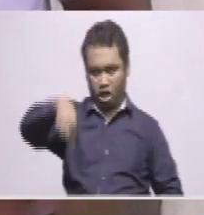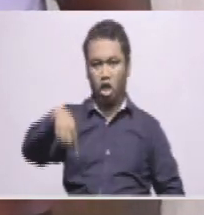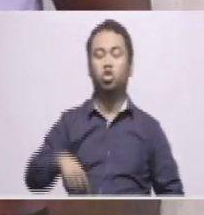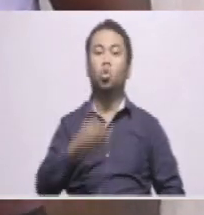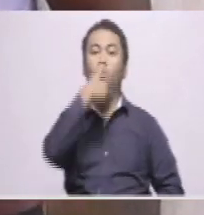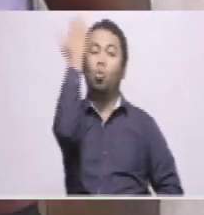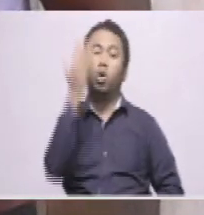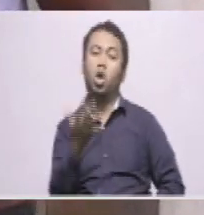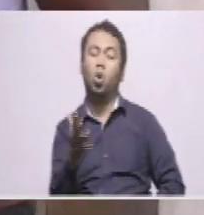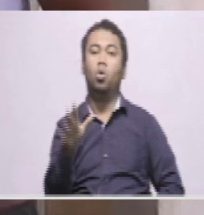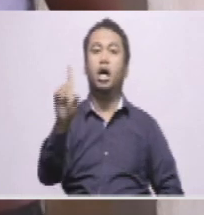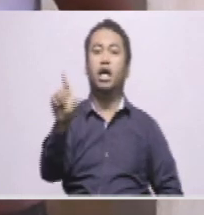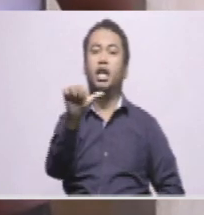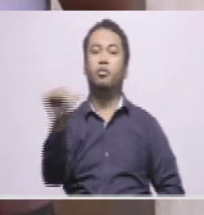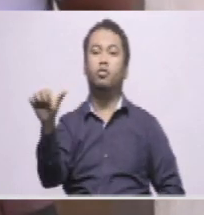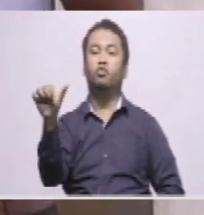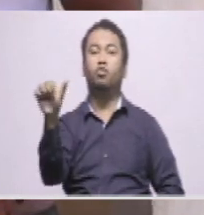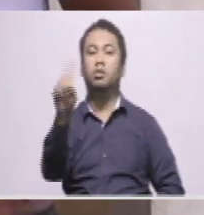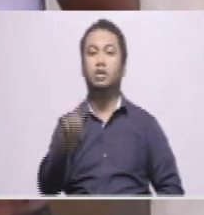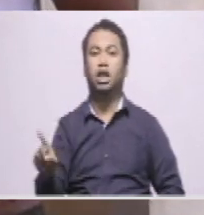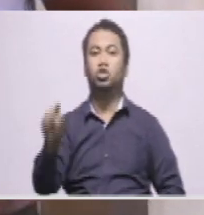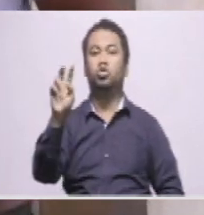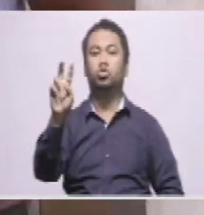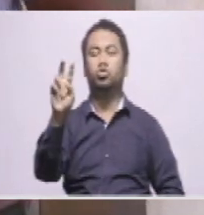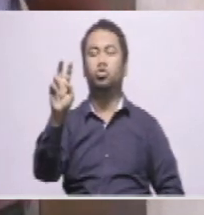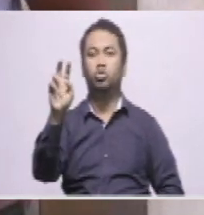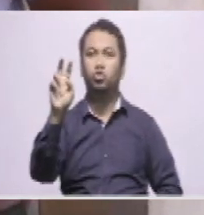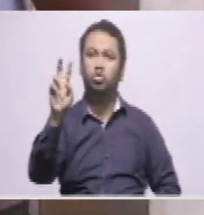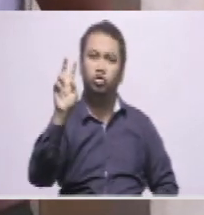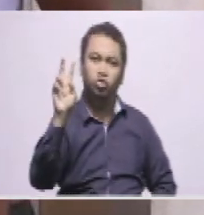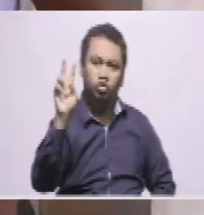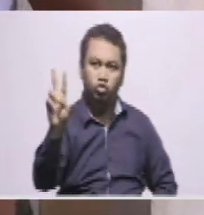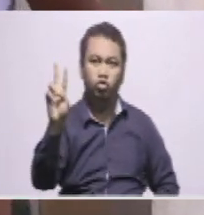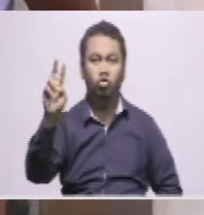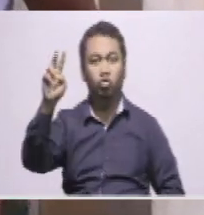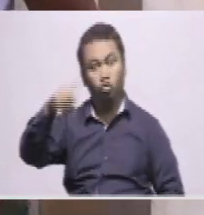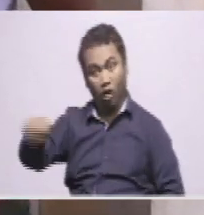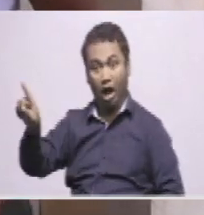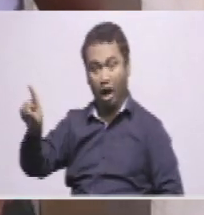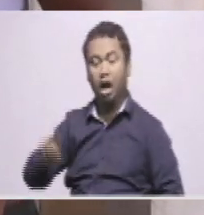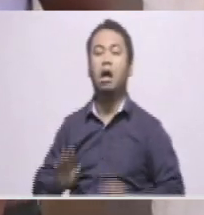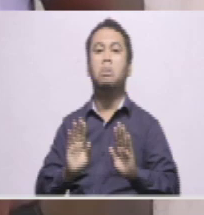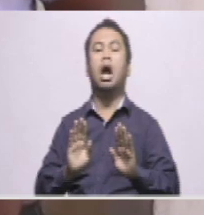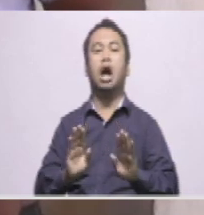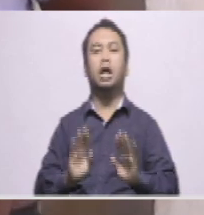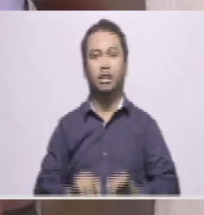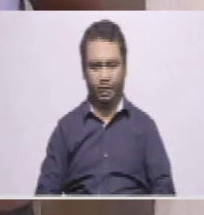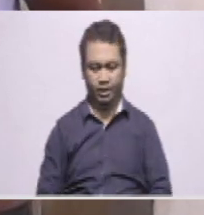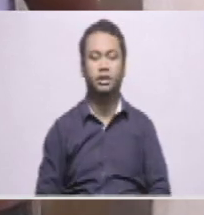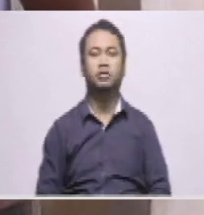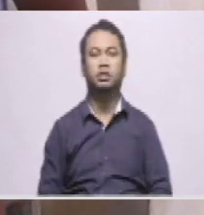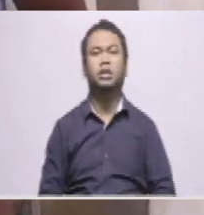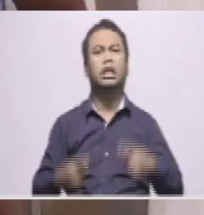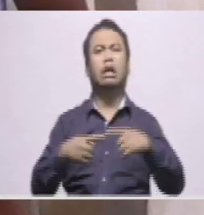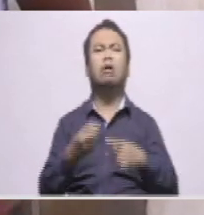miisa 120 soroala sy iray hetsy no andratsana andatsabato amin'ity androany ity. Ny fahitana azy amin'izao maraina izao dia somary marisarisa ny